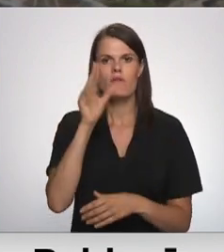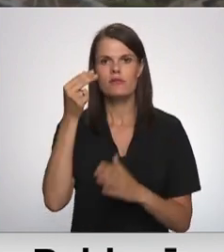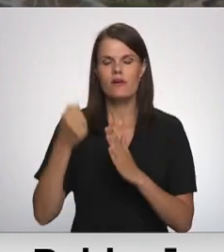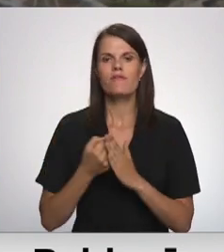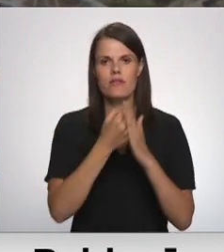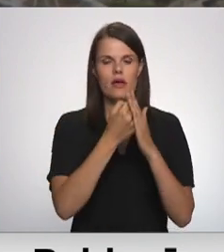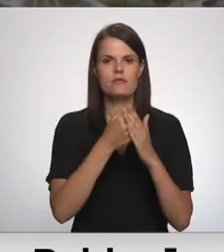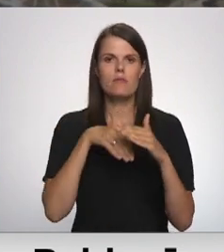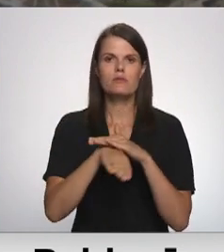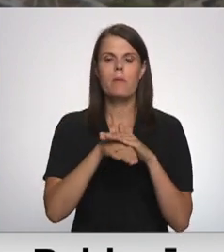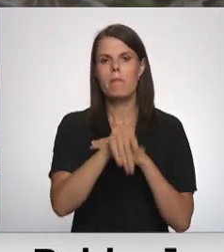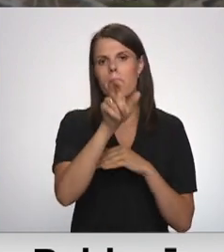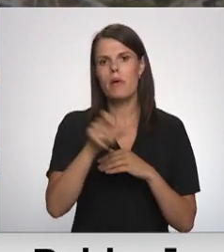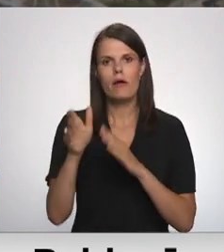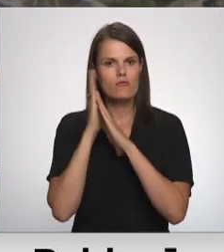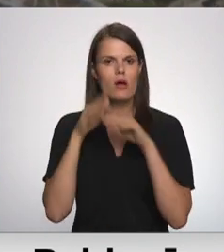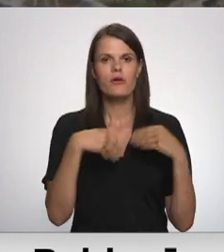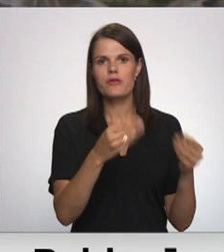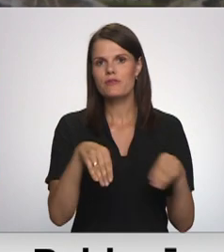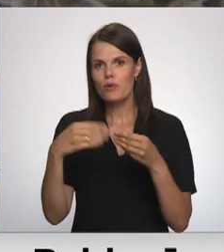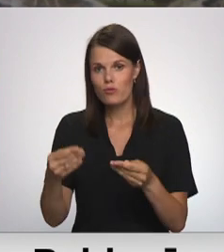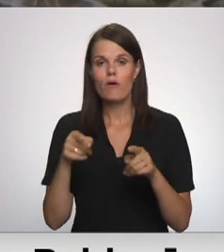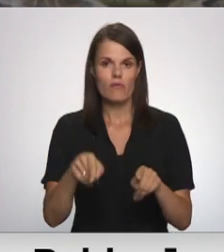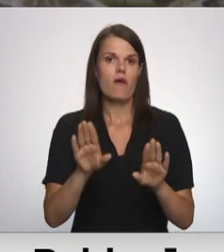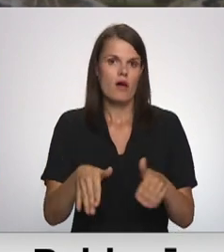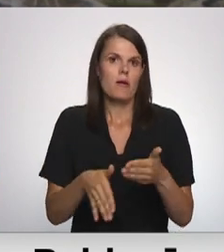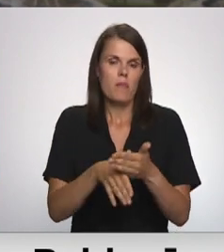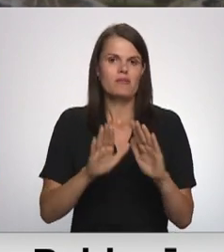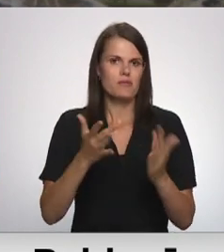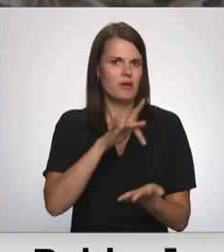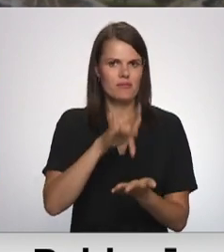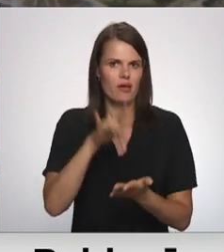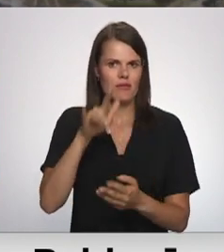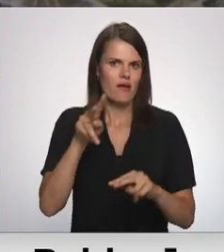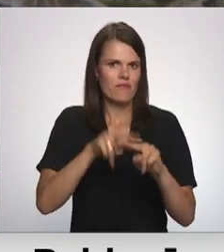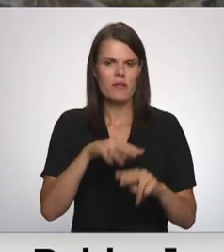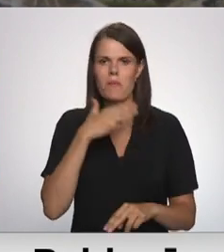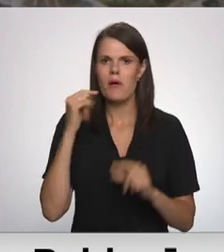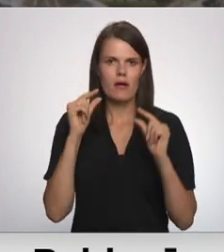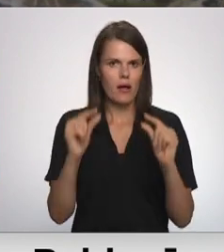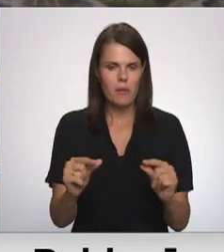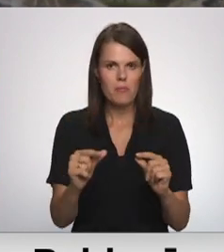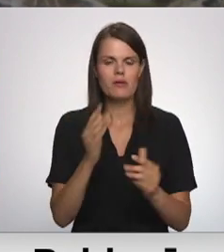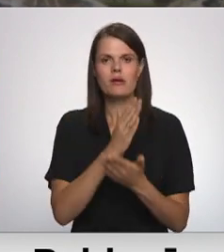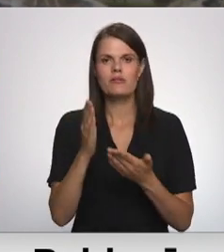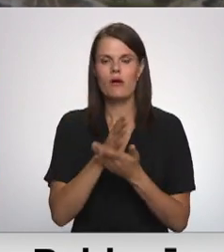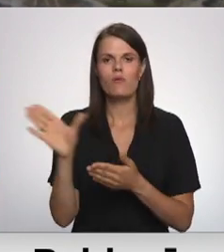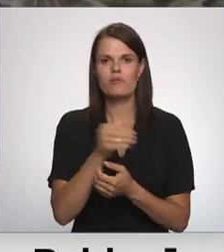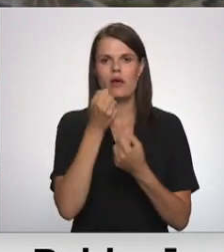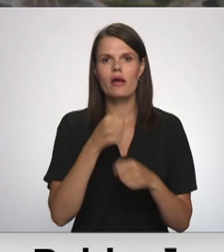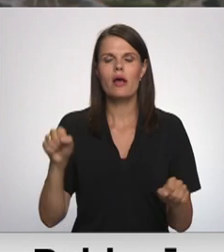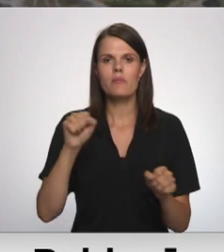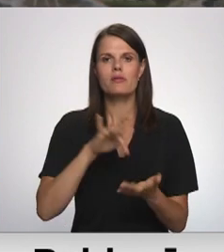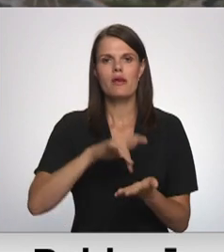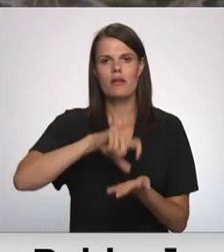izmitināšanai, tas ir veids, kā ukraiņiem palīdzēt, taču arī centrā vietu ir par maz. Sakārtot visas rehabilitācijas centra telpas, kurās